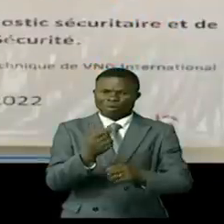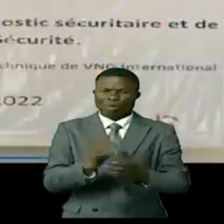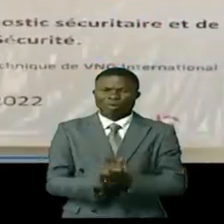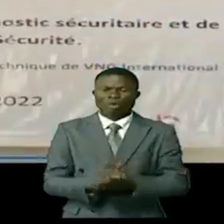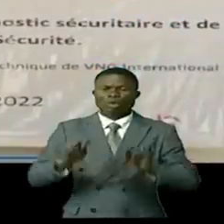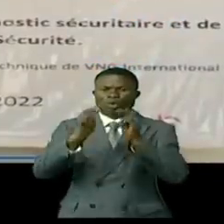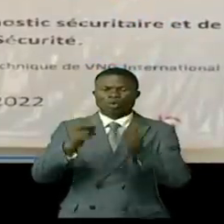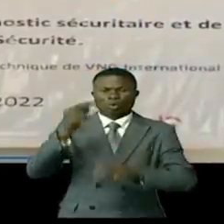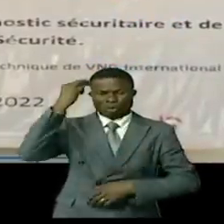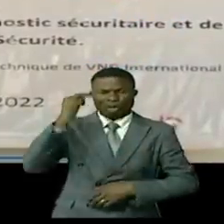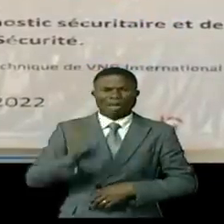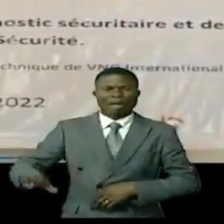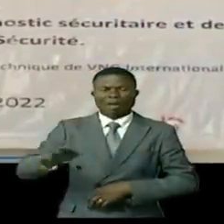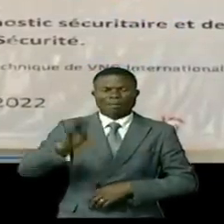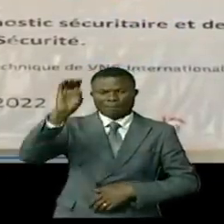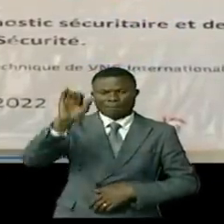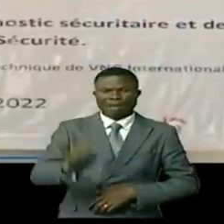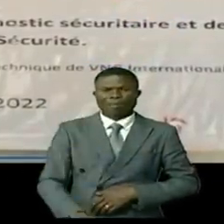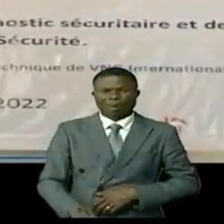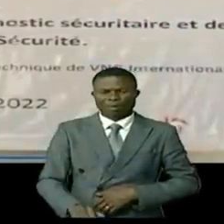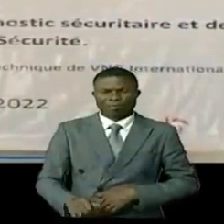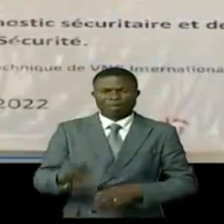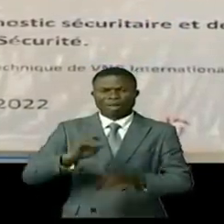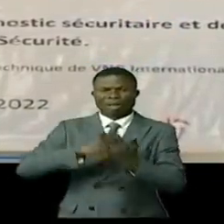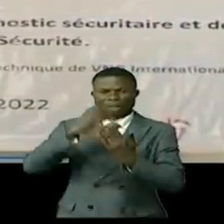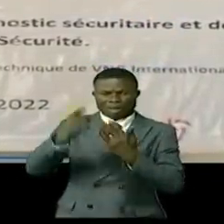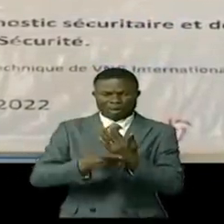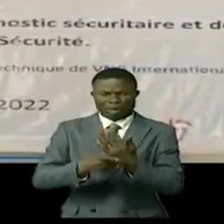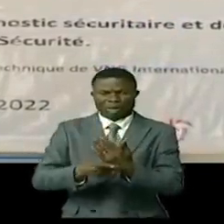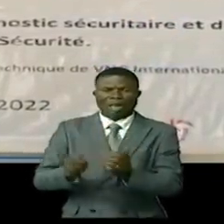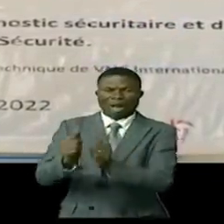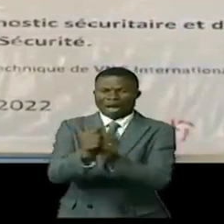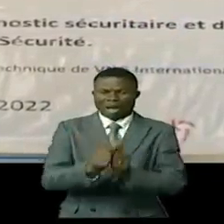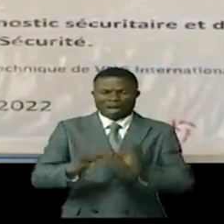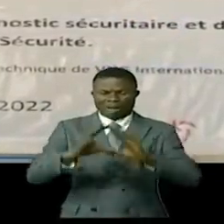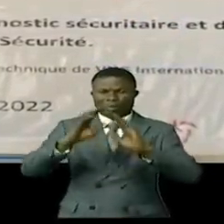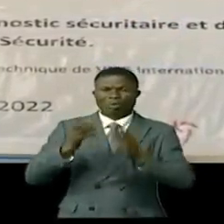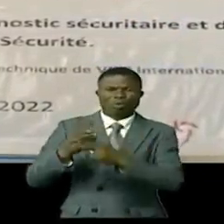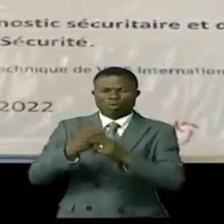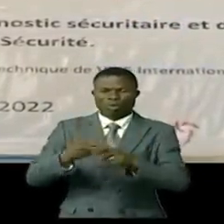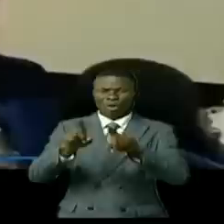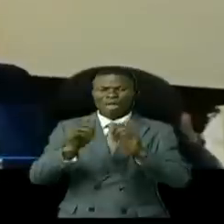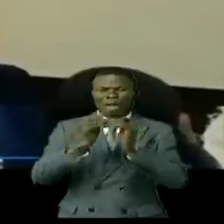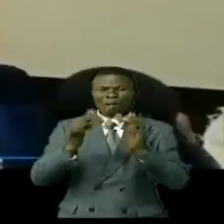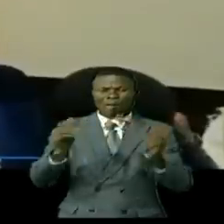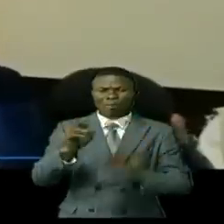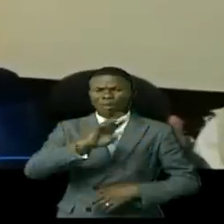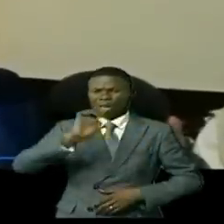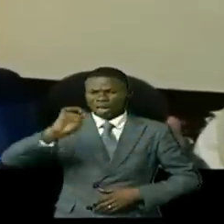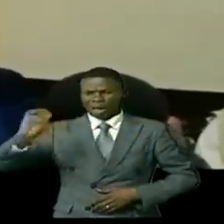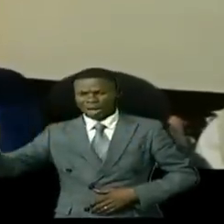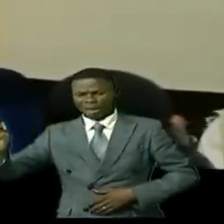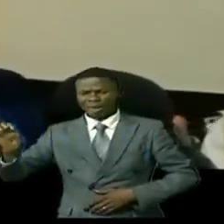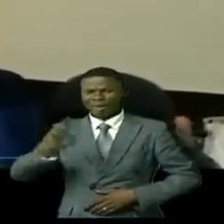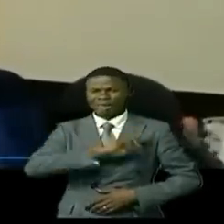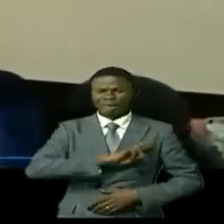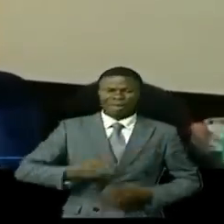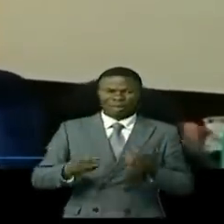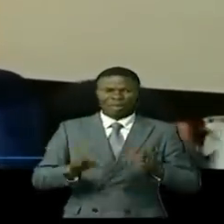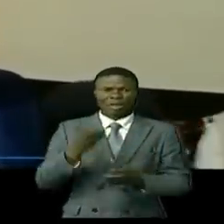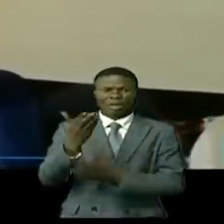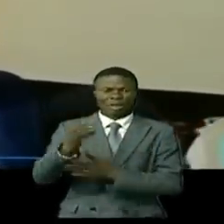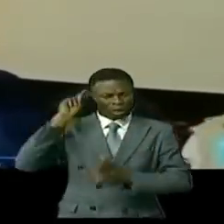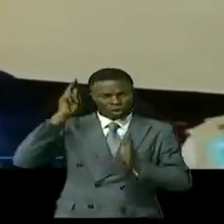des Pays-Bas. Dans son projet Ensemble pour la sécurité et la paix à l'est de la RDC. Nous recommandons au